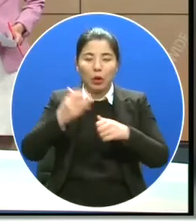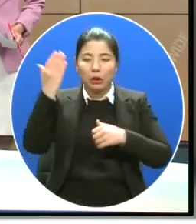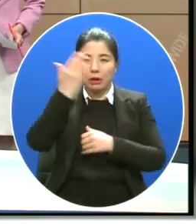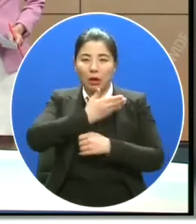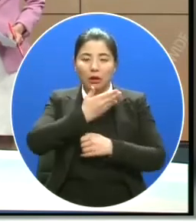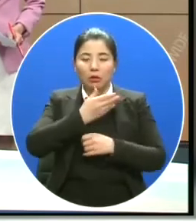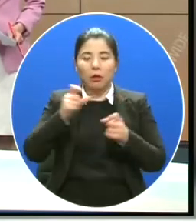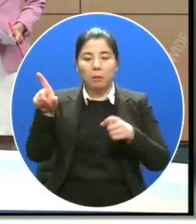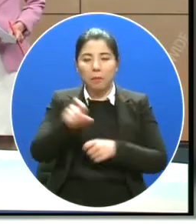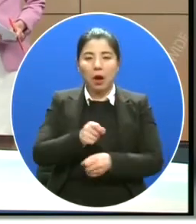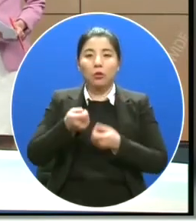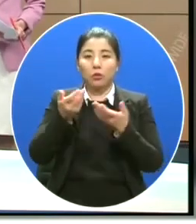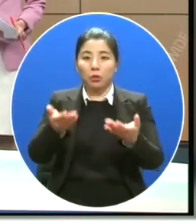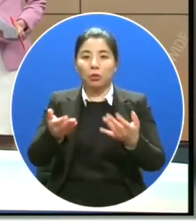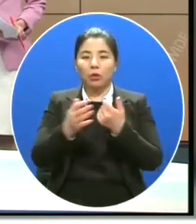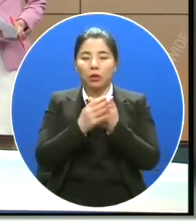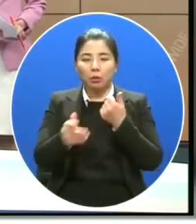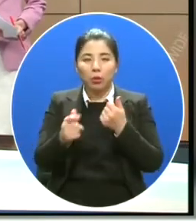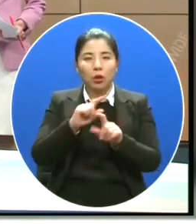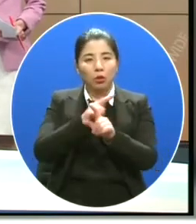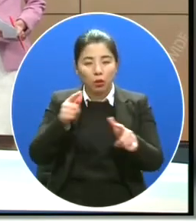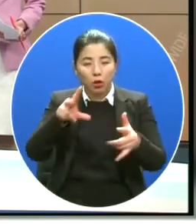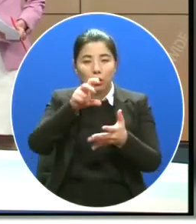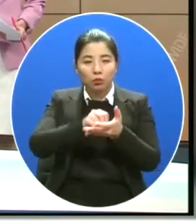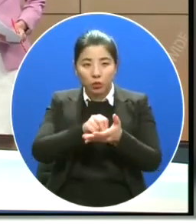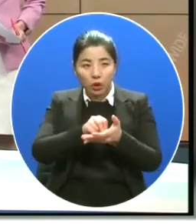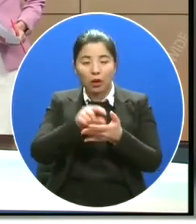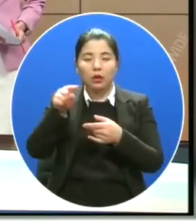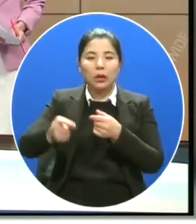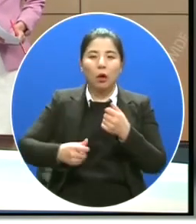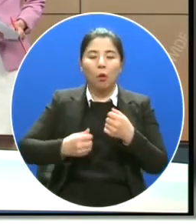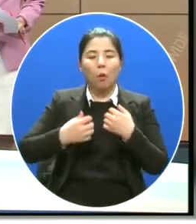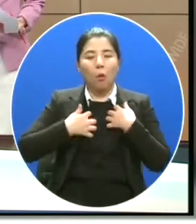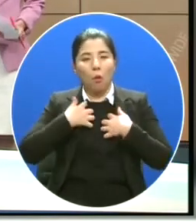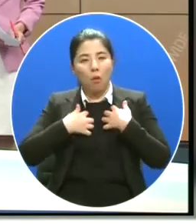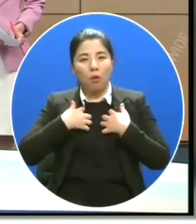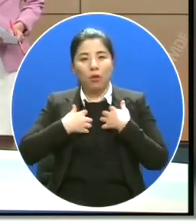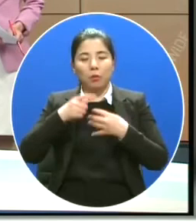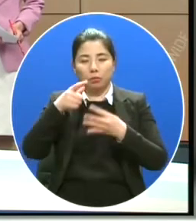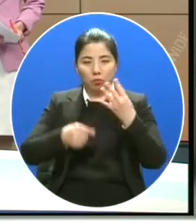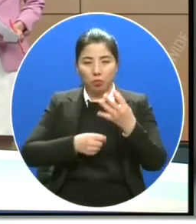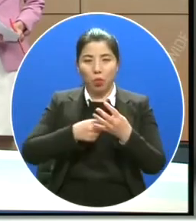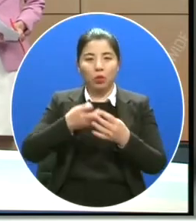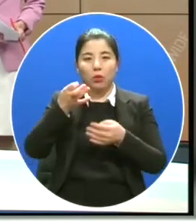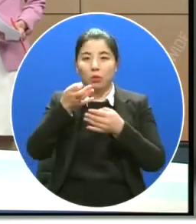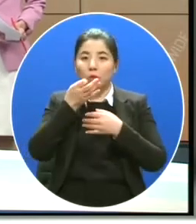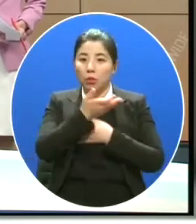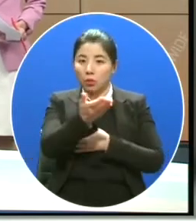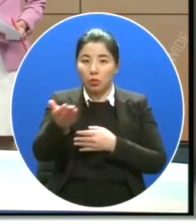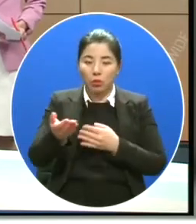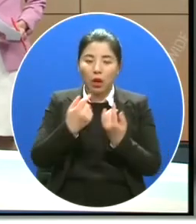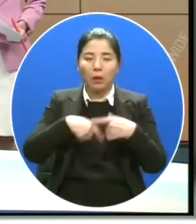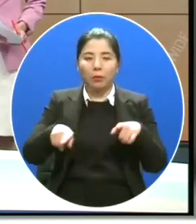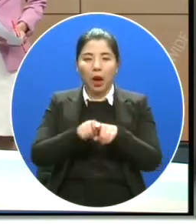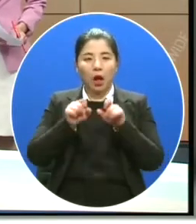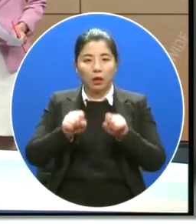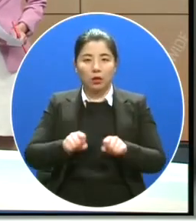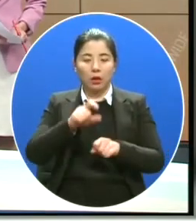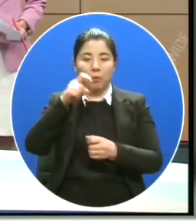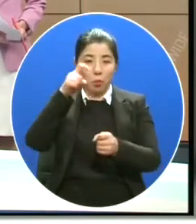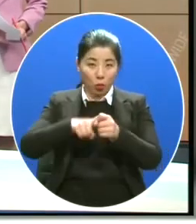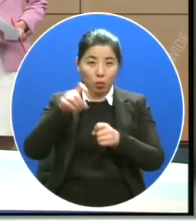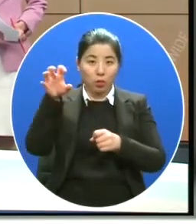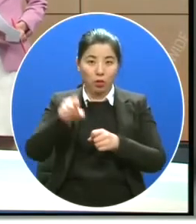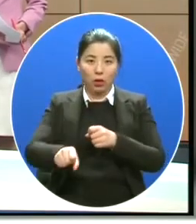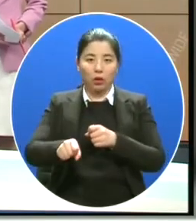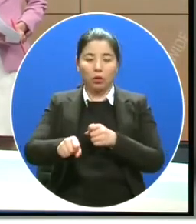명쾌하게 전달함으로써 충북 지역의 다양한 이슈를 담아 생동감 있는 프로그램으로 시청자 여러분과